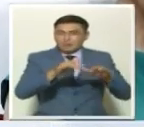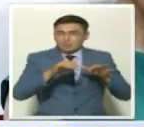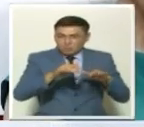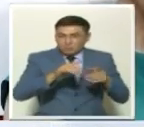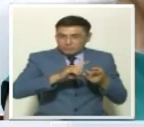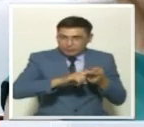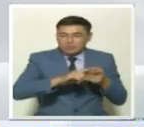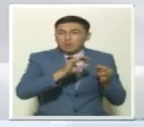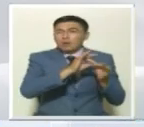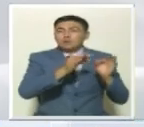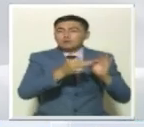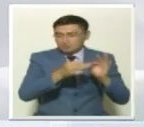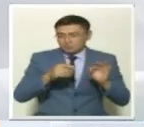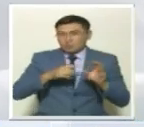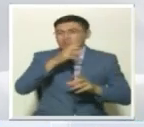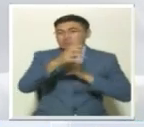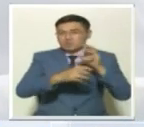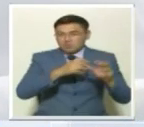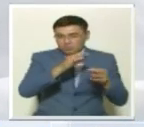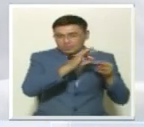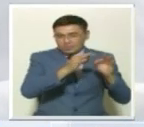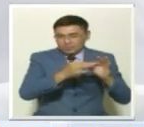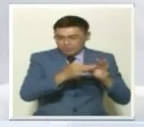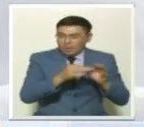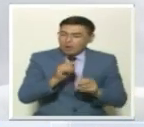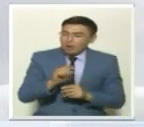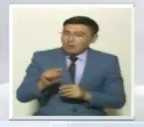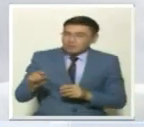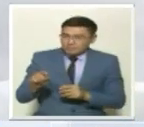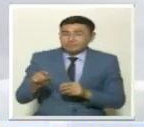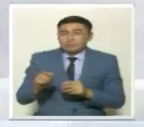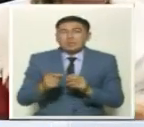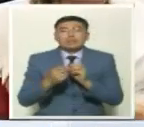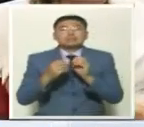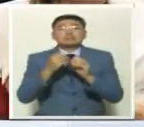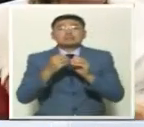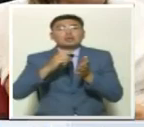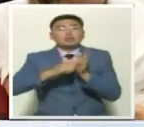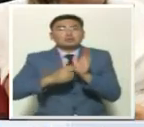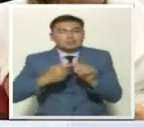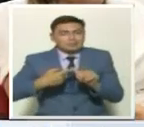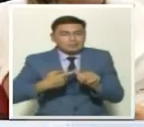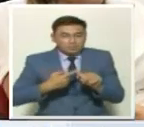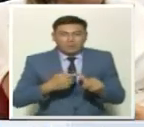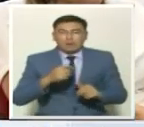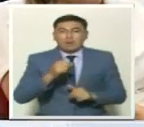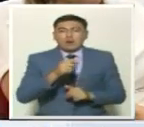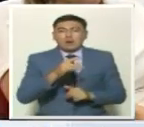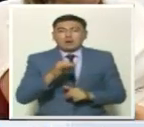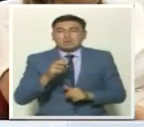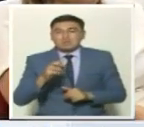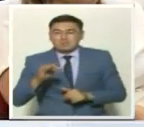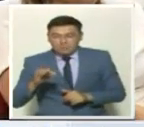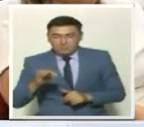бойынша Туймада халықаралық олимпиадасына қатысқан аталған оқу орнының 10-ші сынып оқушысы Әлиби Мұғалім және